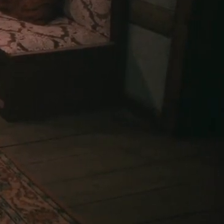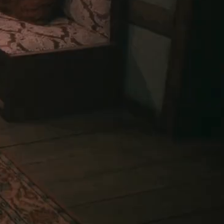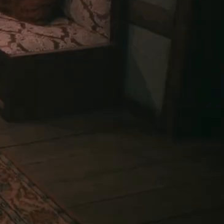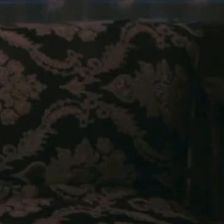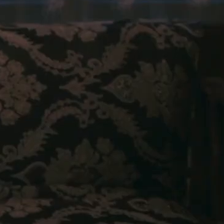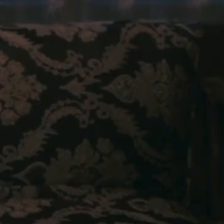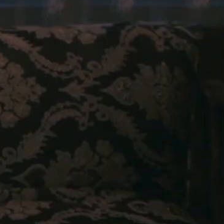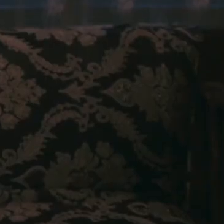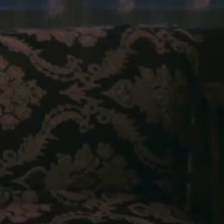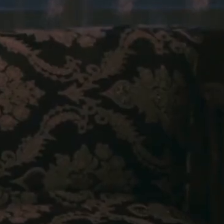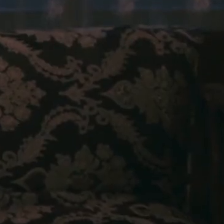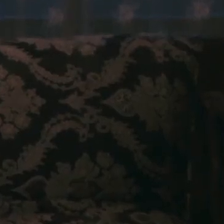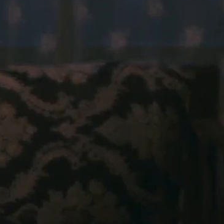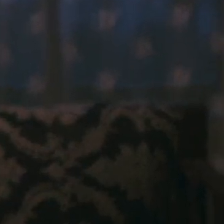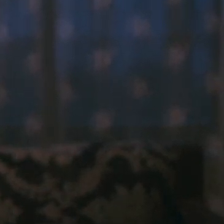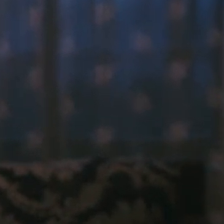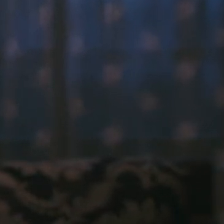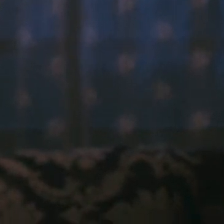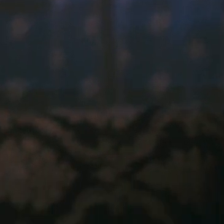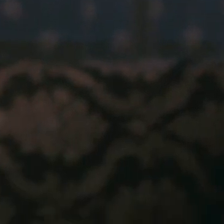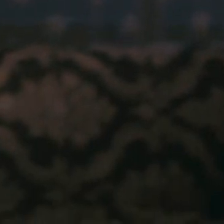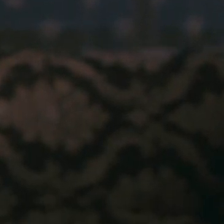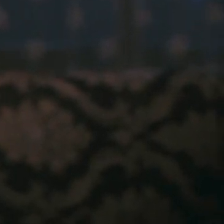Oturduğu yerden kalkıp maşrapayı sehpaya koydu.